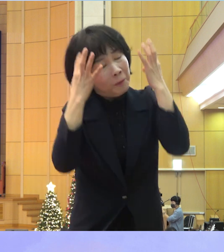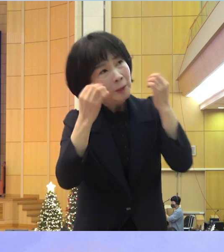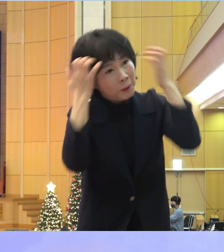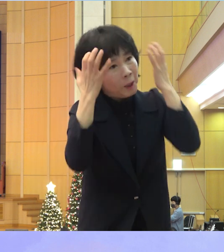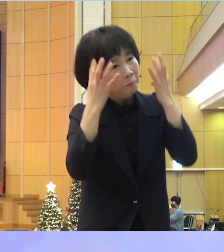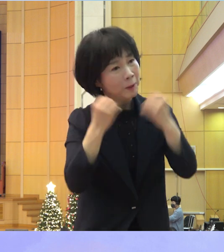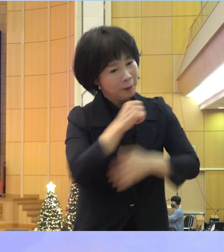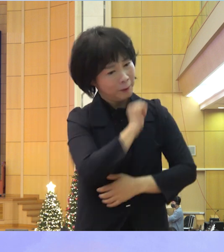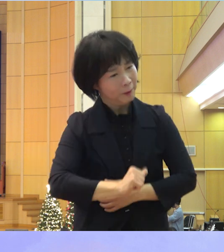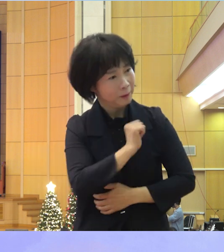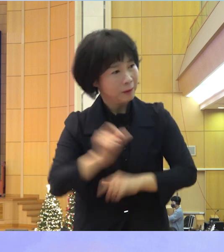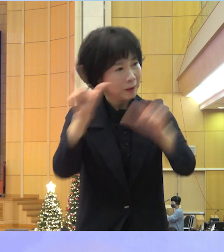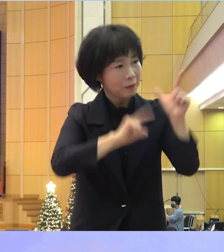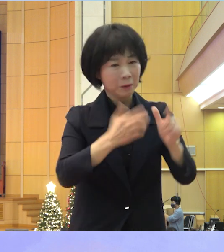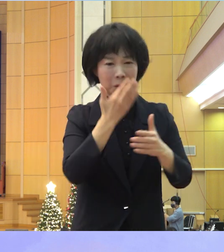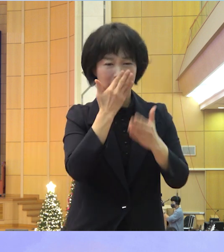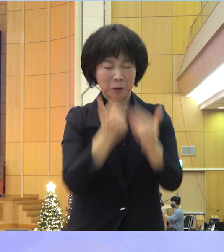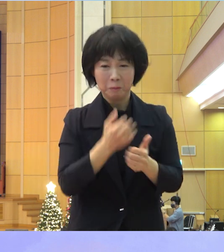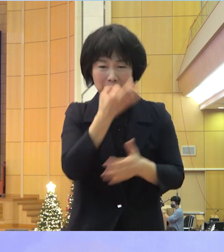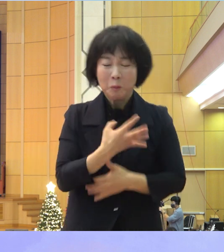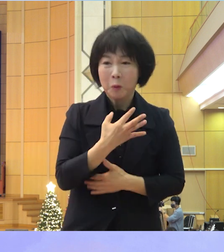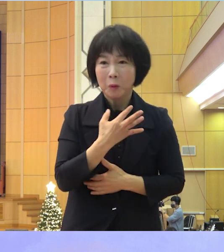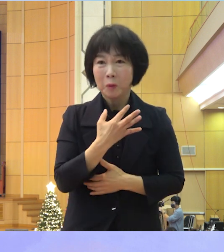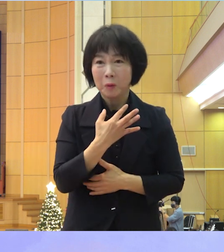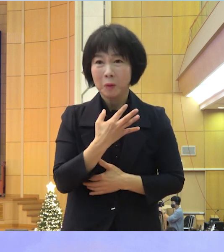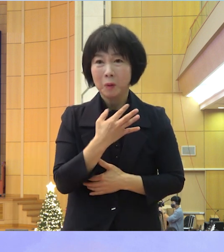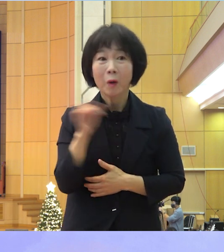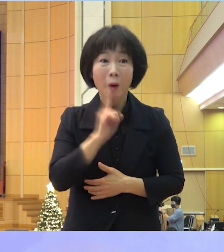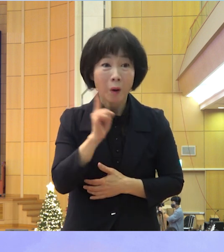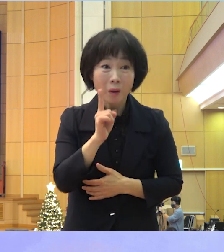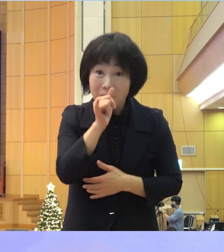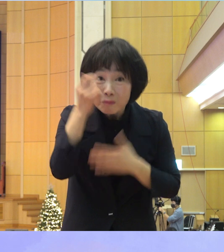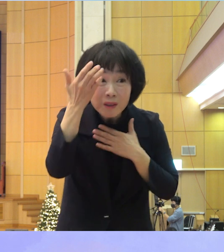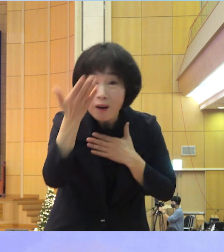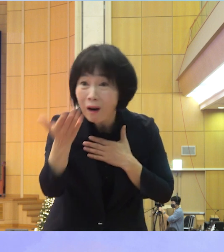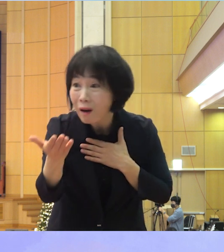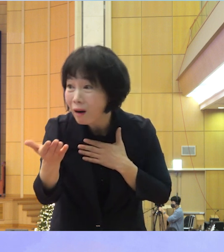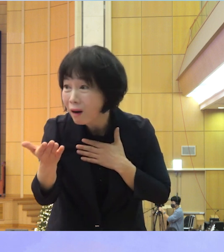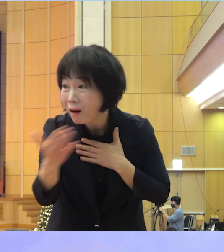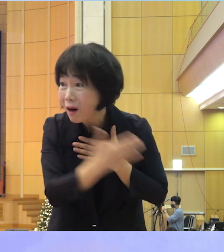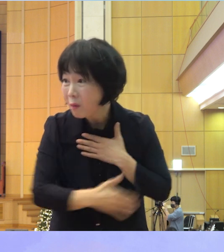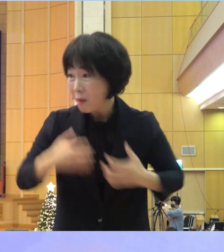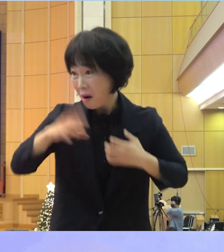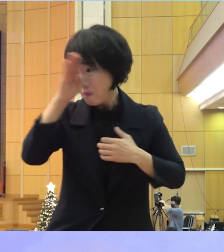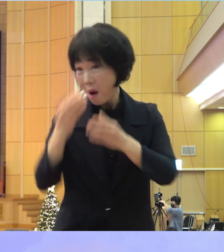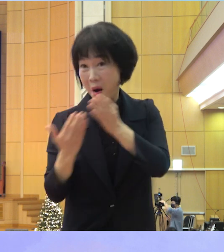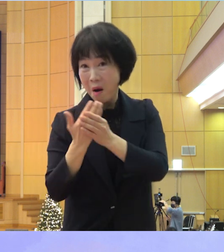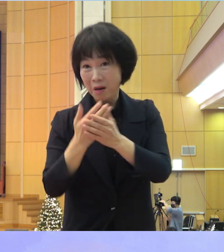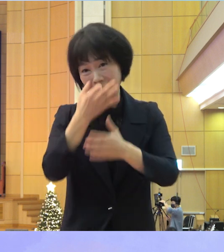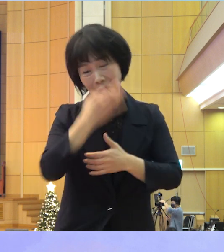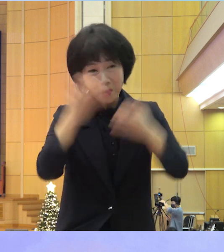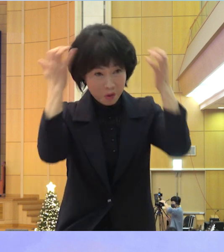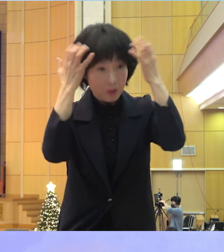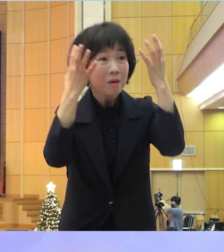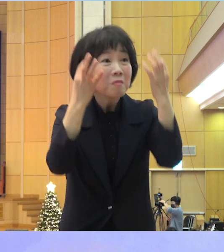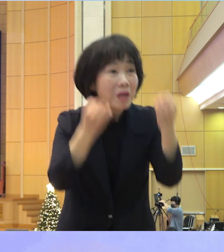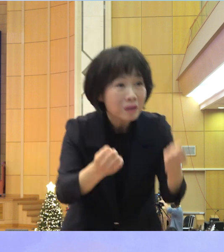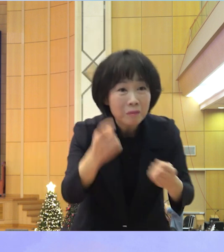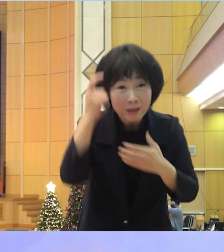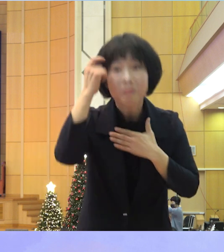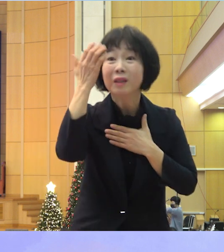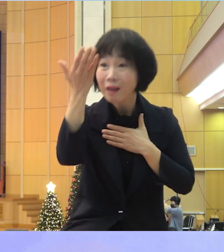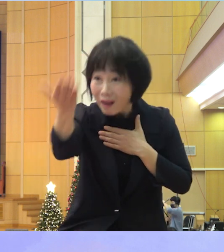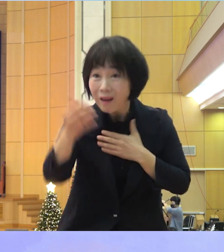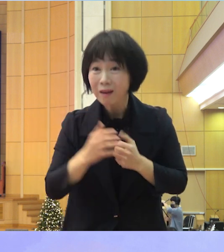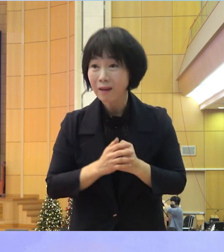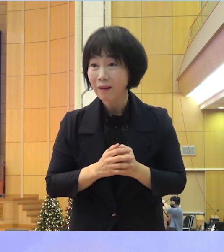너무 삶이 어려워서 살아야 되나 죽어야 되나 이런 고난